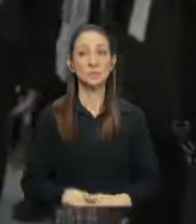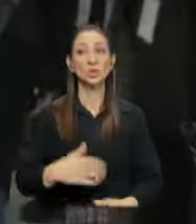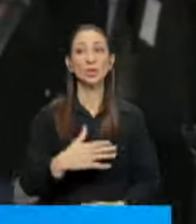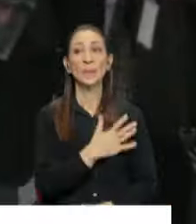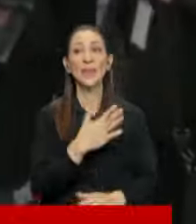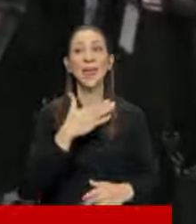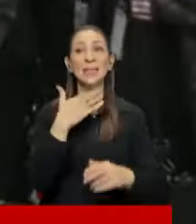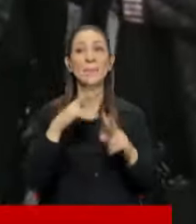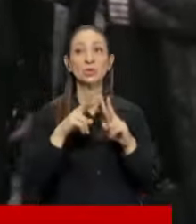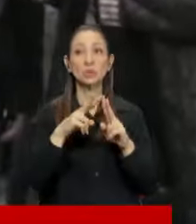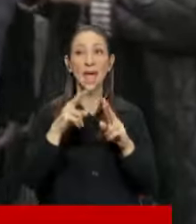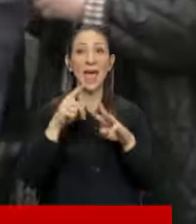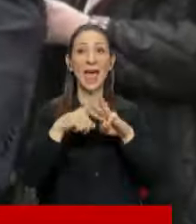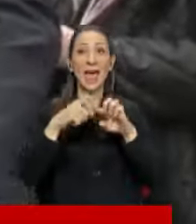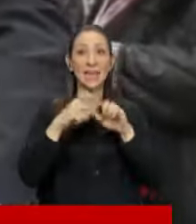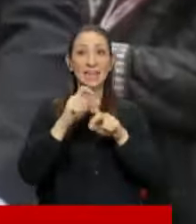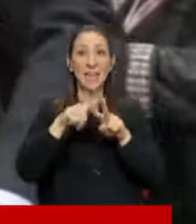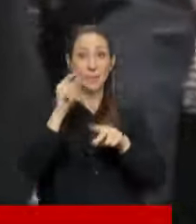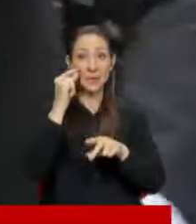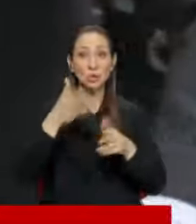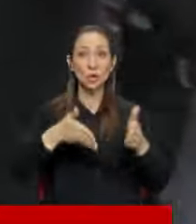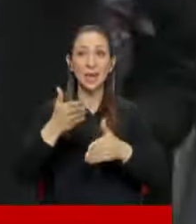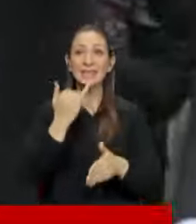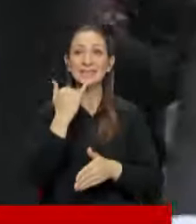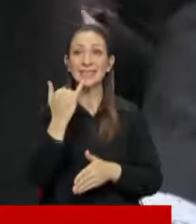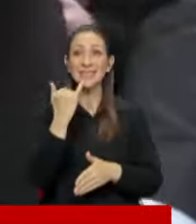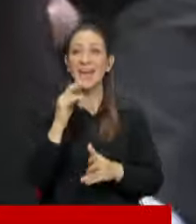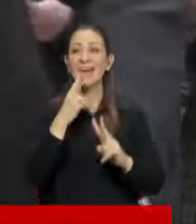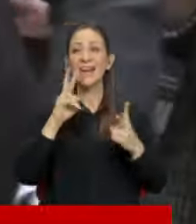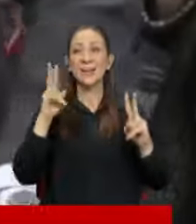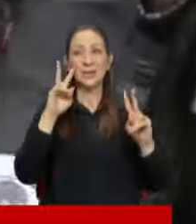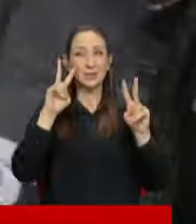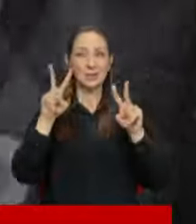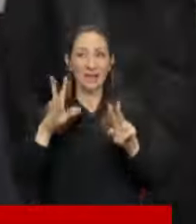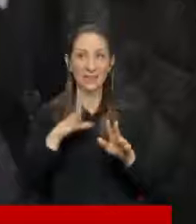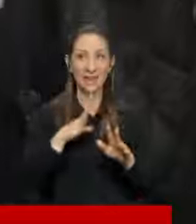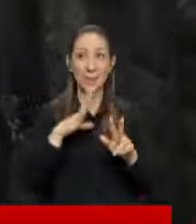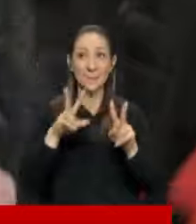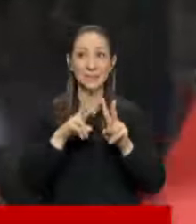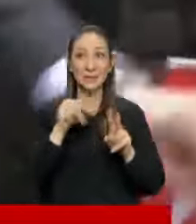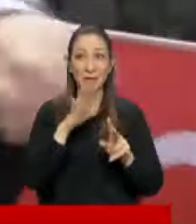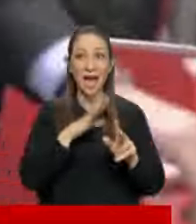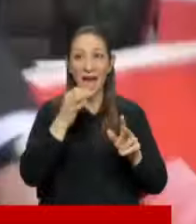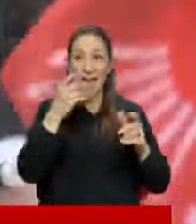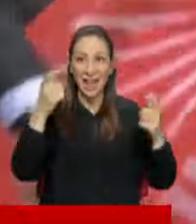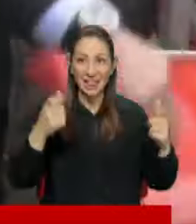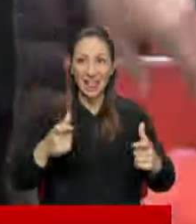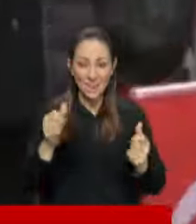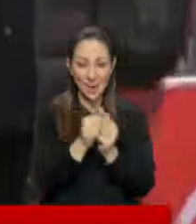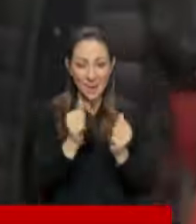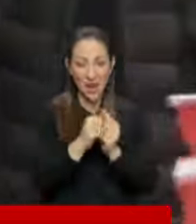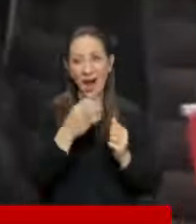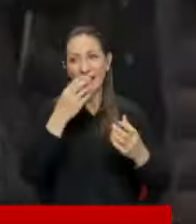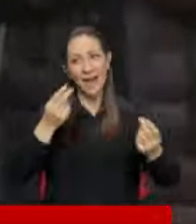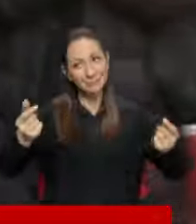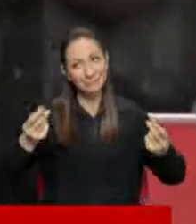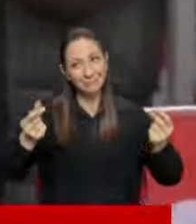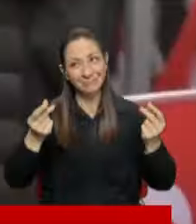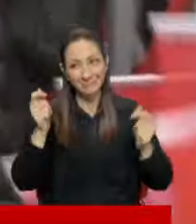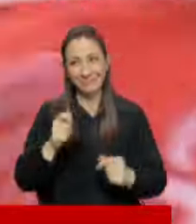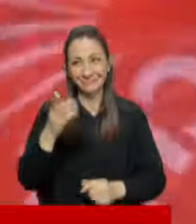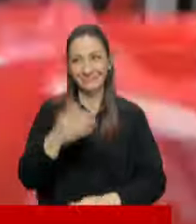CHP'nin Etimesgut adayı Erdal Beşikçioğlu'nun sokak ziyaretinde ise renkli görüntüler vardı. Beşikçioğlu ve Ankaralılar birlikte Ankara